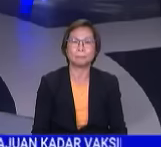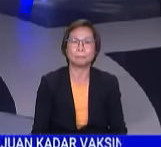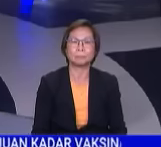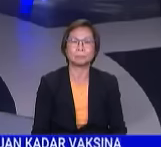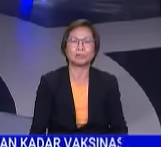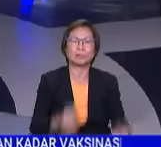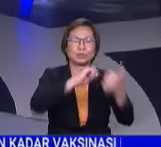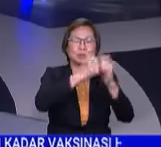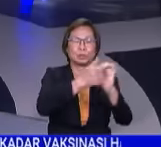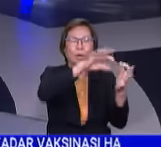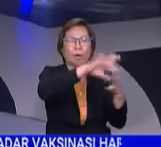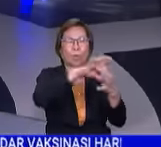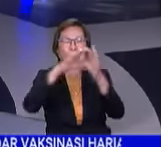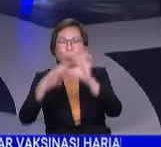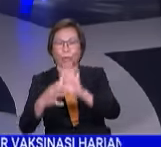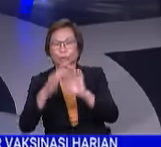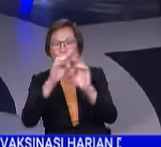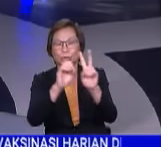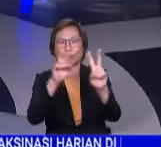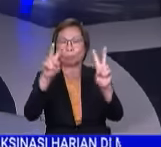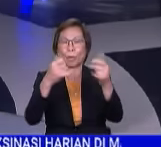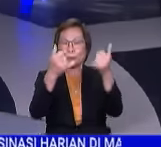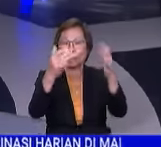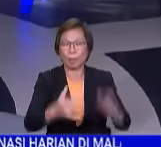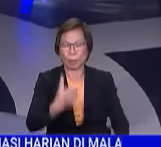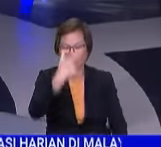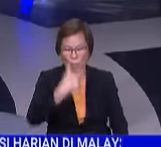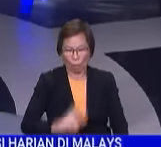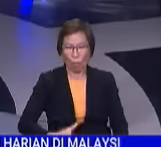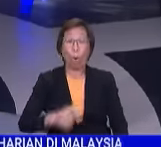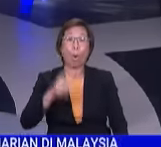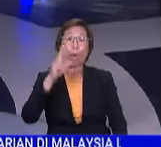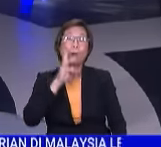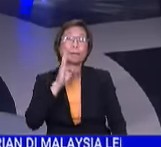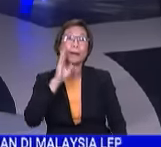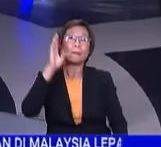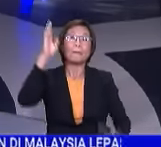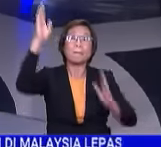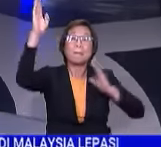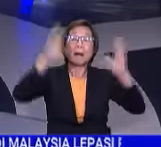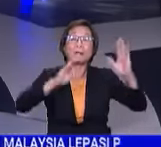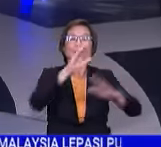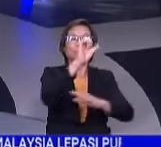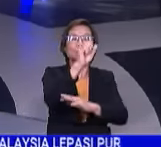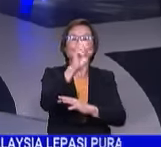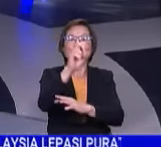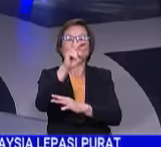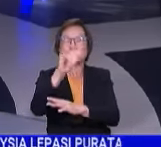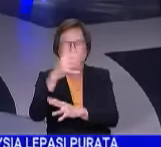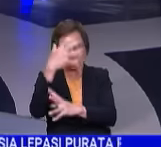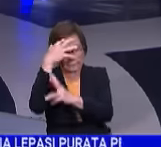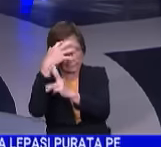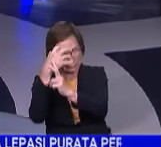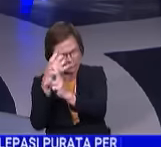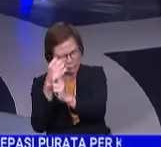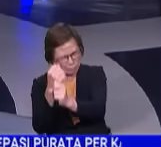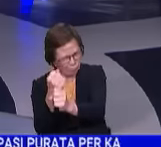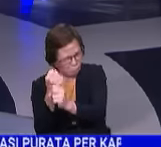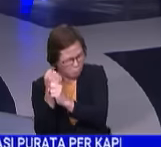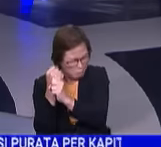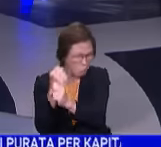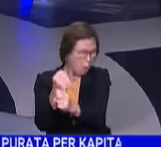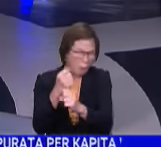Jelang Sukan Olimpik 2020, pemain perseorangan wanita negara Sonia Chia bertekad untuk berjuang habis-habisan